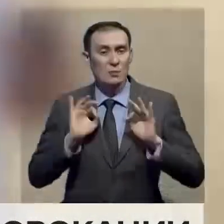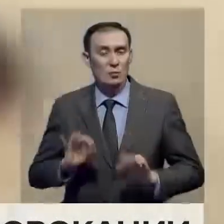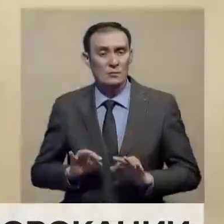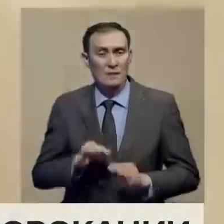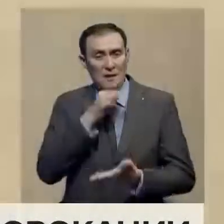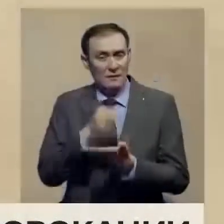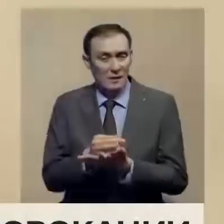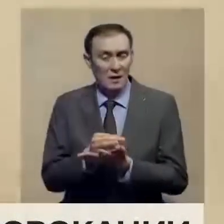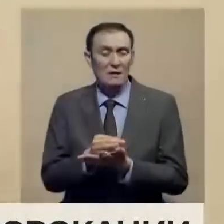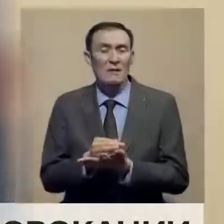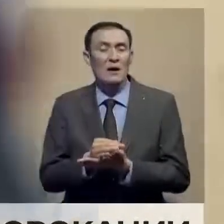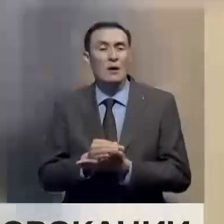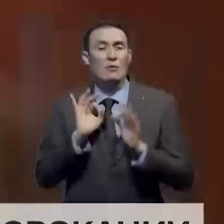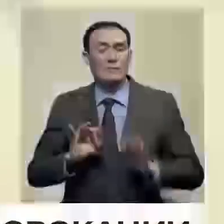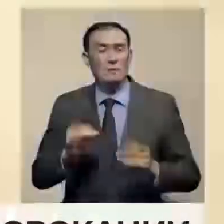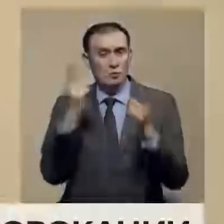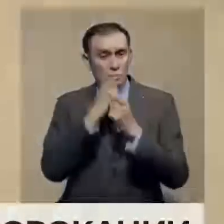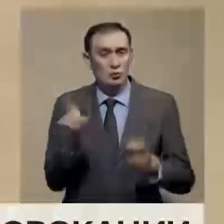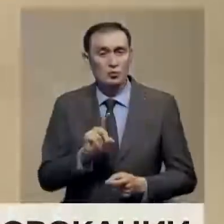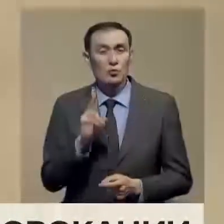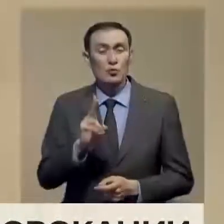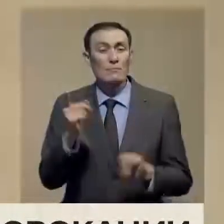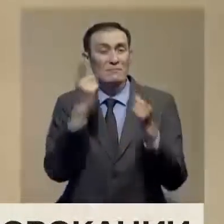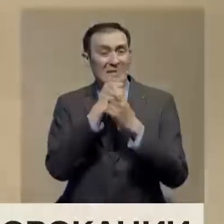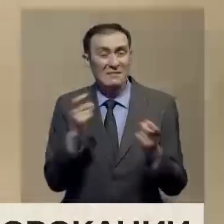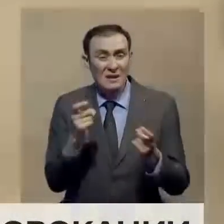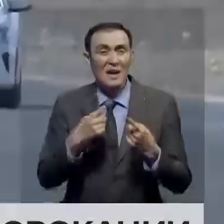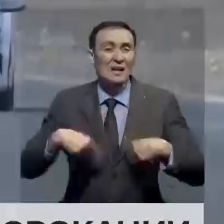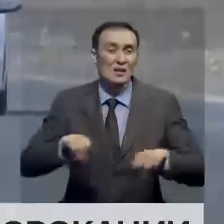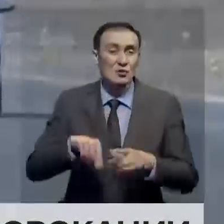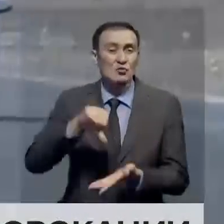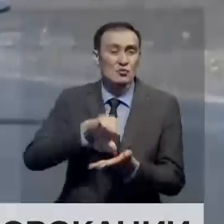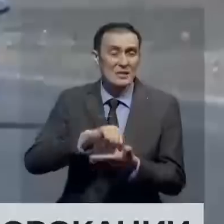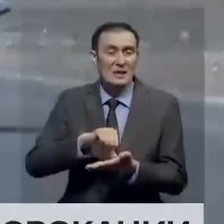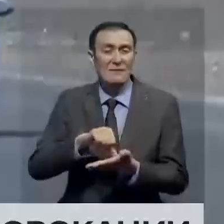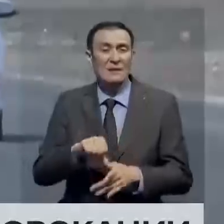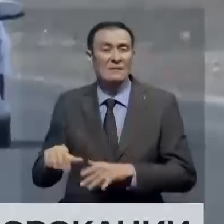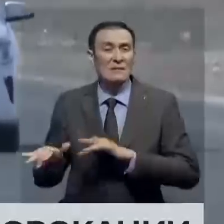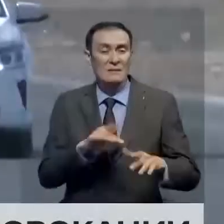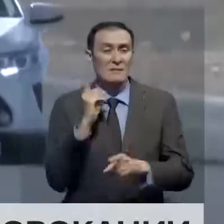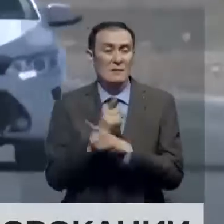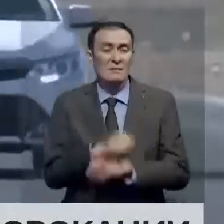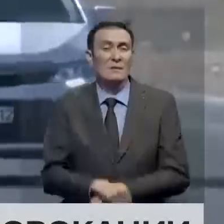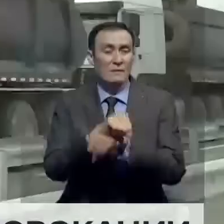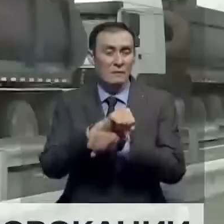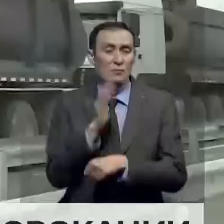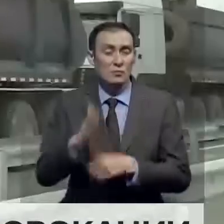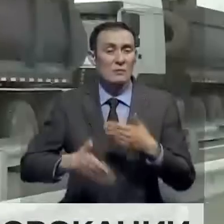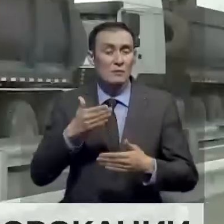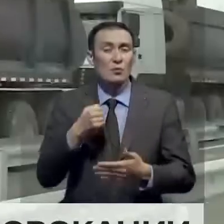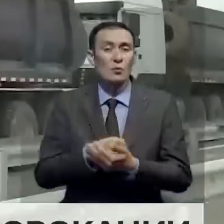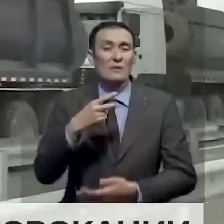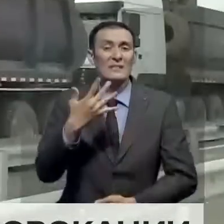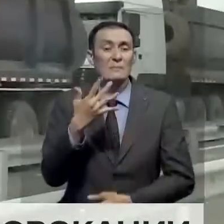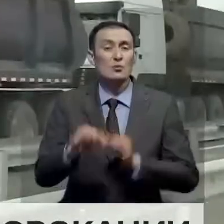прокурорского реагирования. В надзорном ведомстве предупреждают, что за призывы, организацию и участие в подобных незаконных мероприятиях грозит до